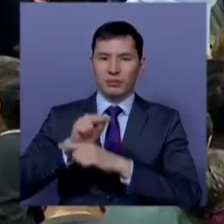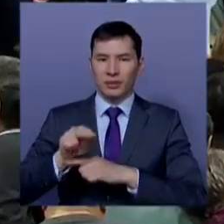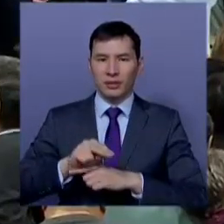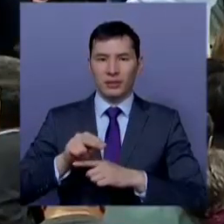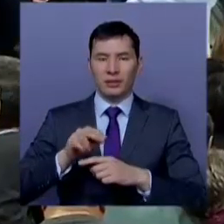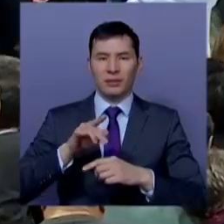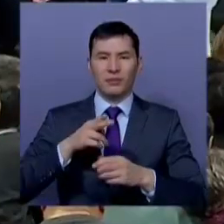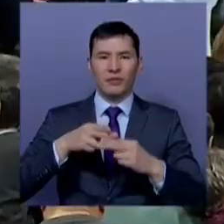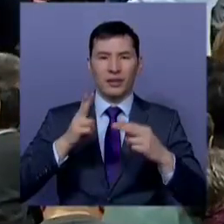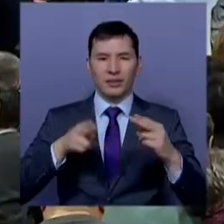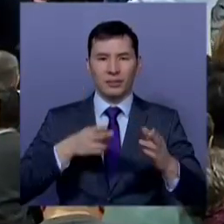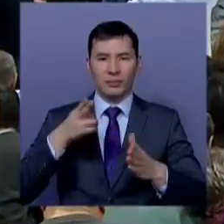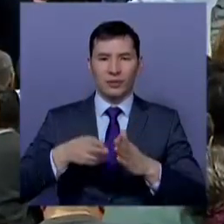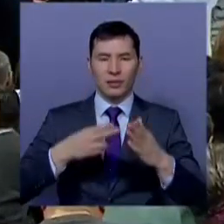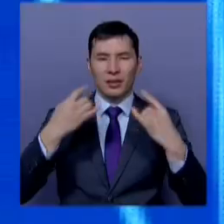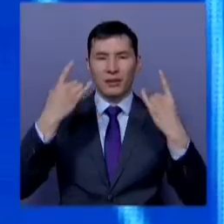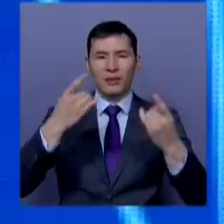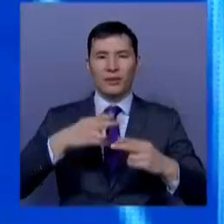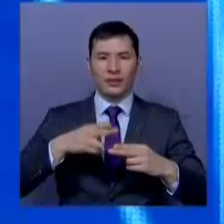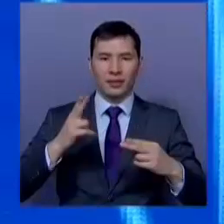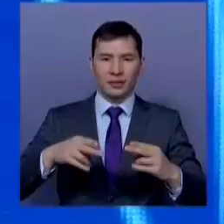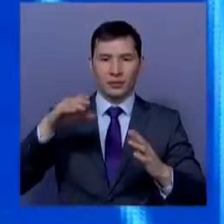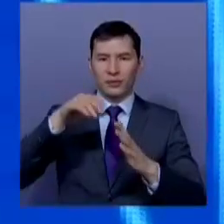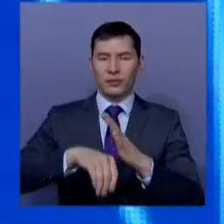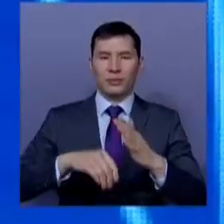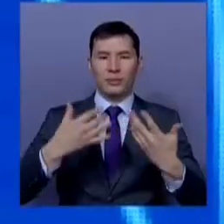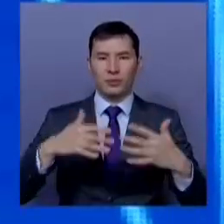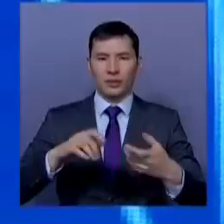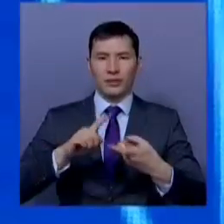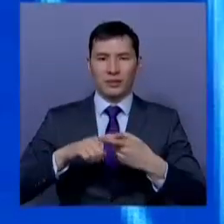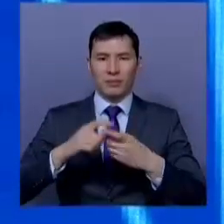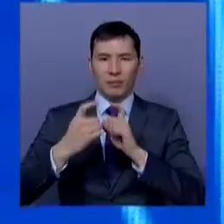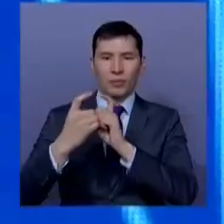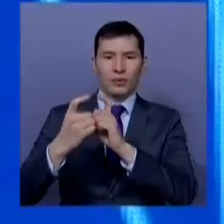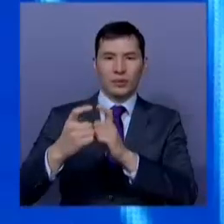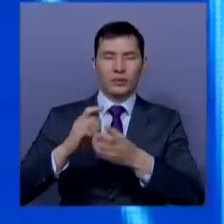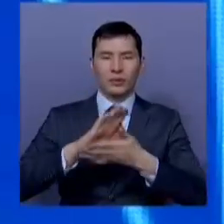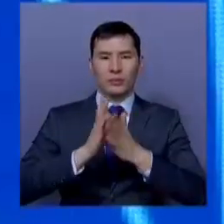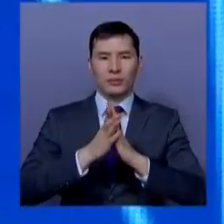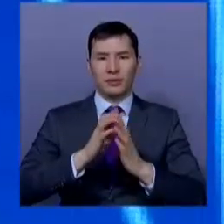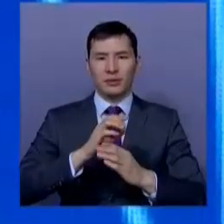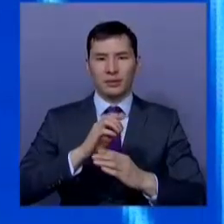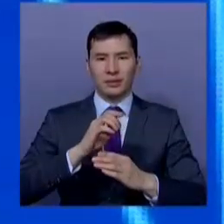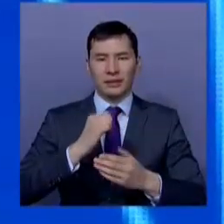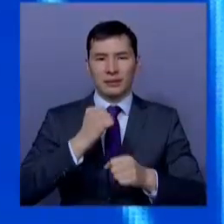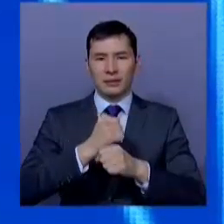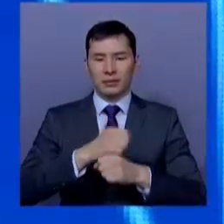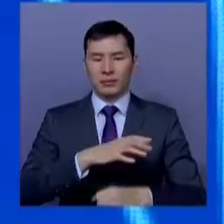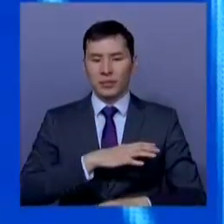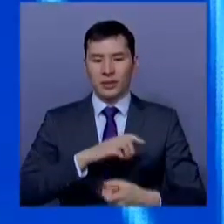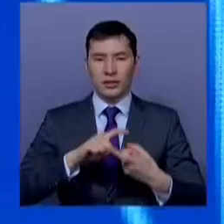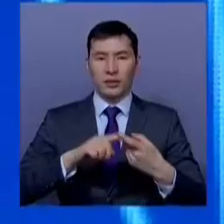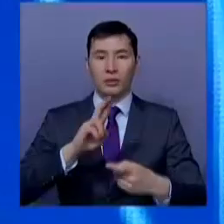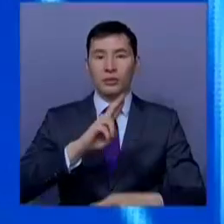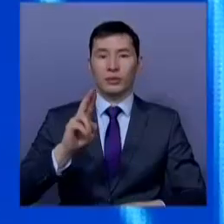где будем принимать. Мы все, кто прибывает к нам с Китайской Народной